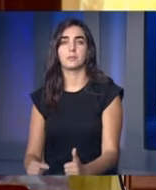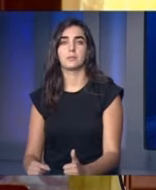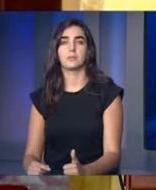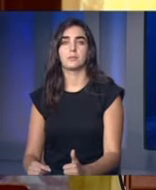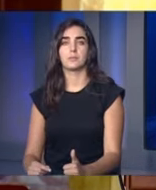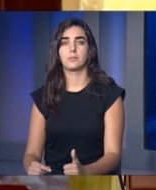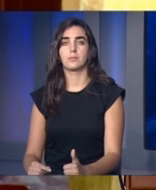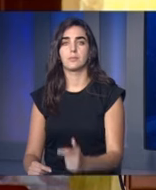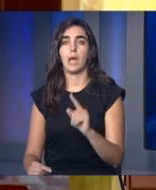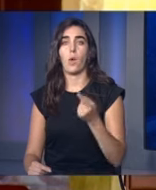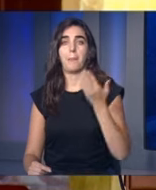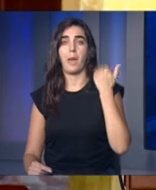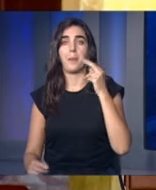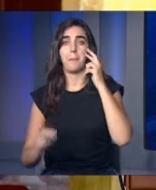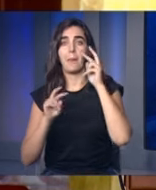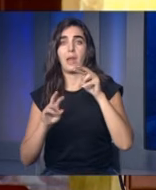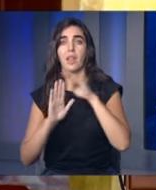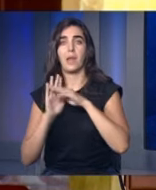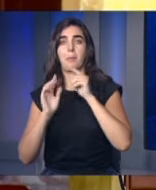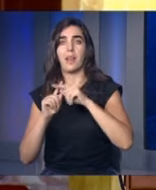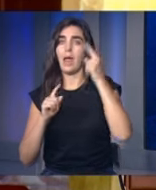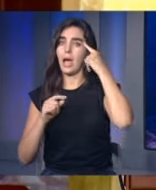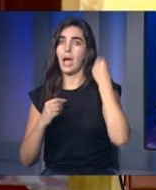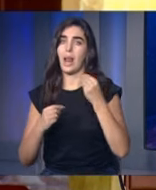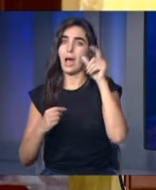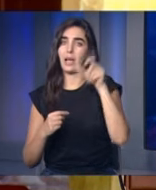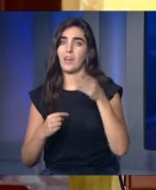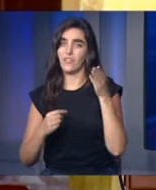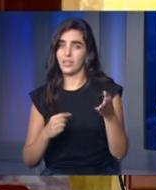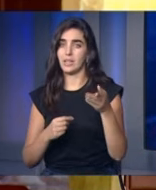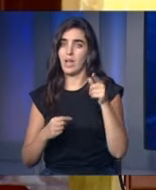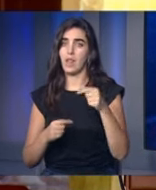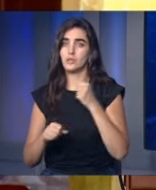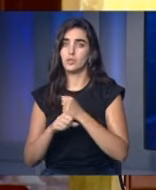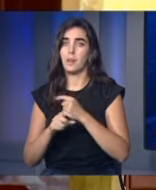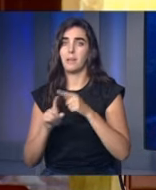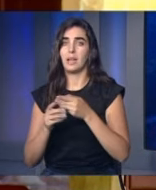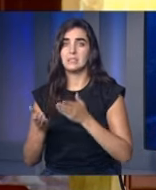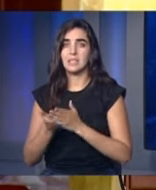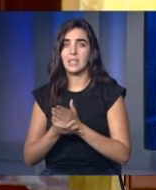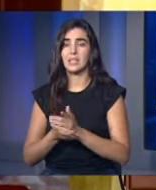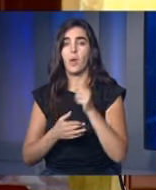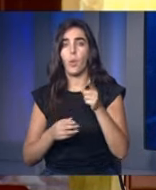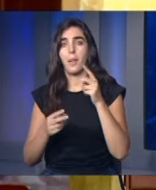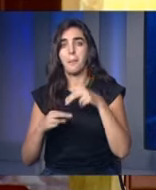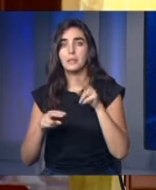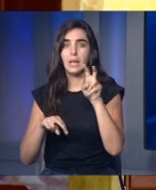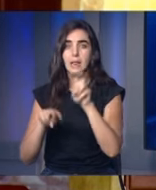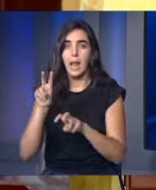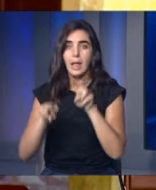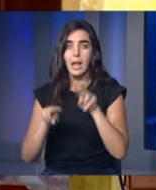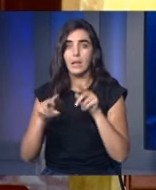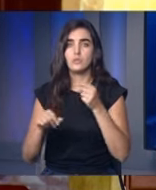وللمسيحية التي ظهرت في افتتاحية الألعاب الأولمبية في